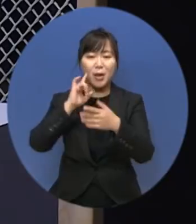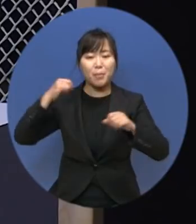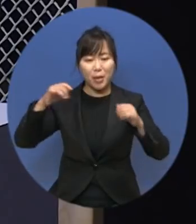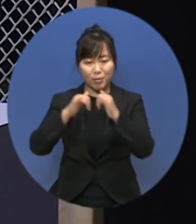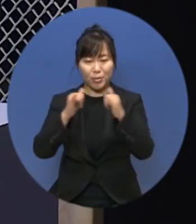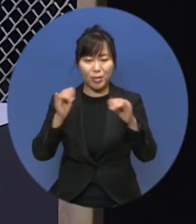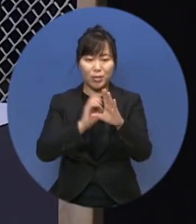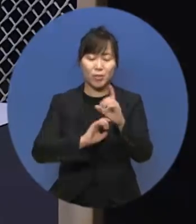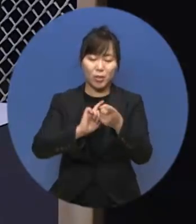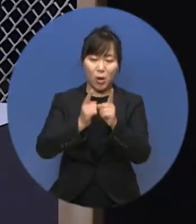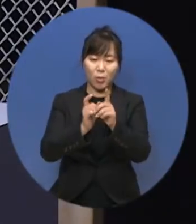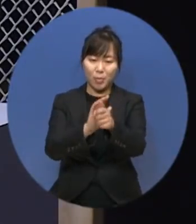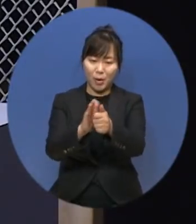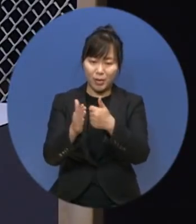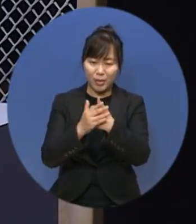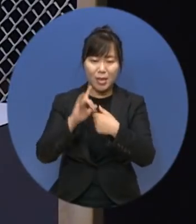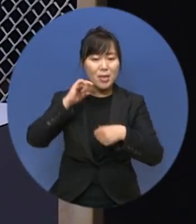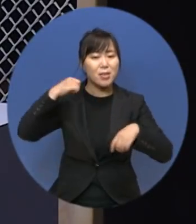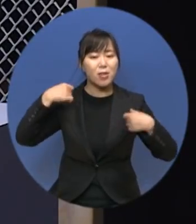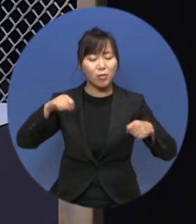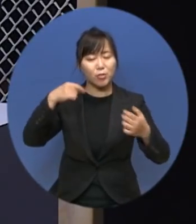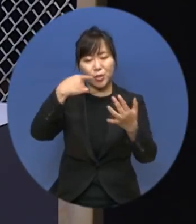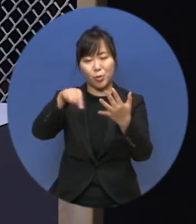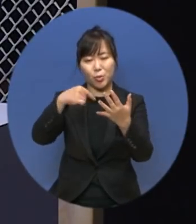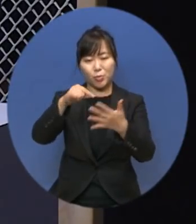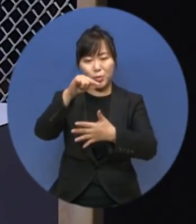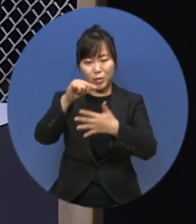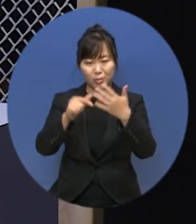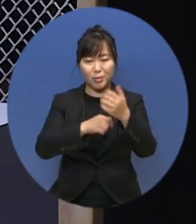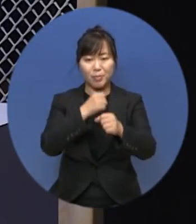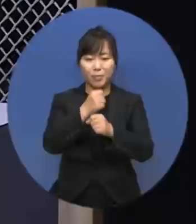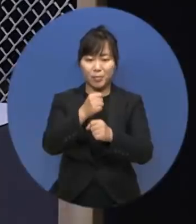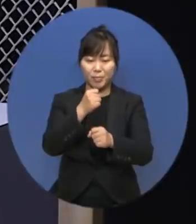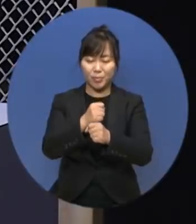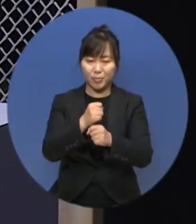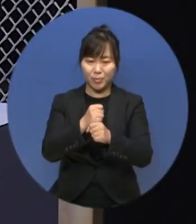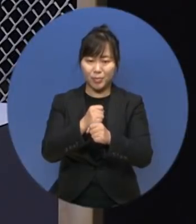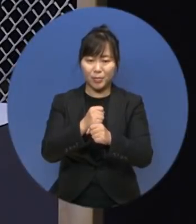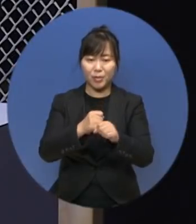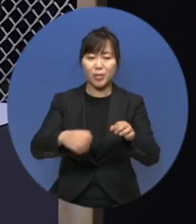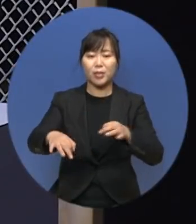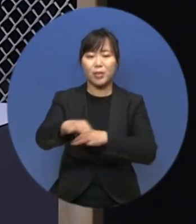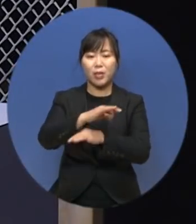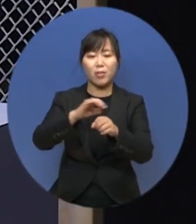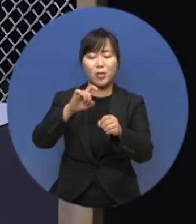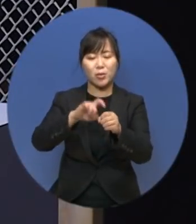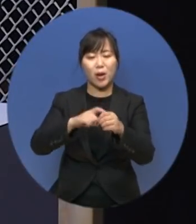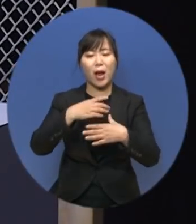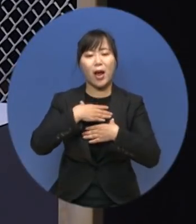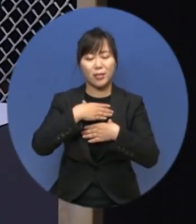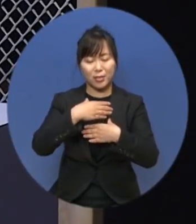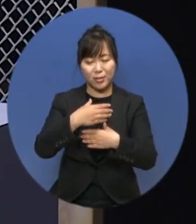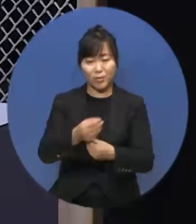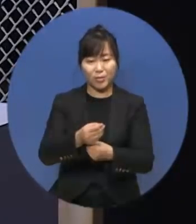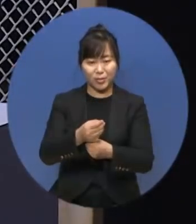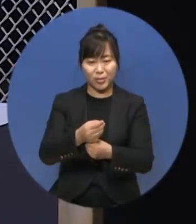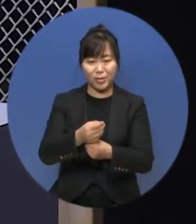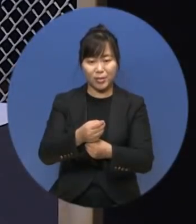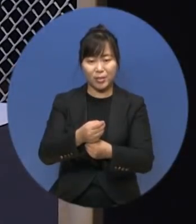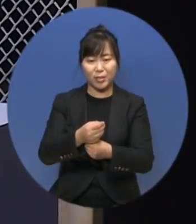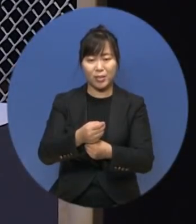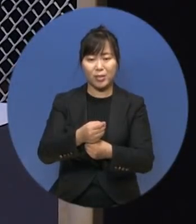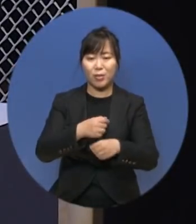서로 보완하면서 그 연극 교육 프로그램을 좀 제작해서 이제 좀